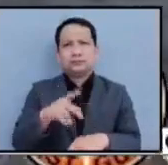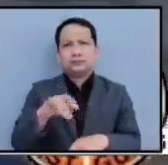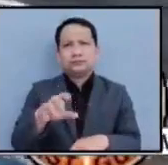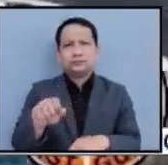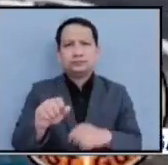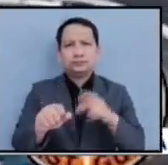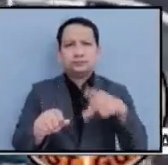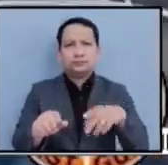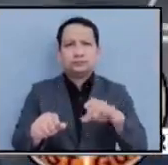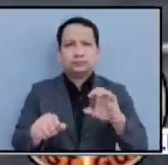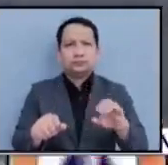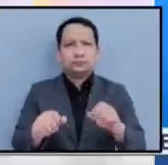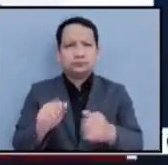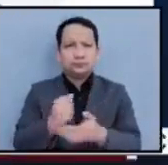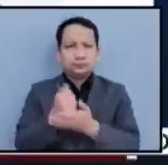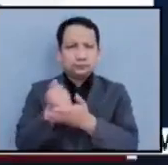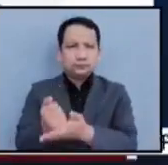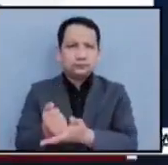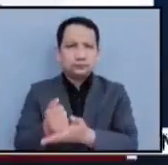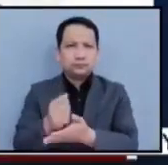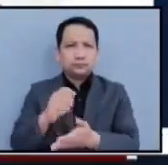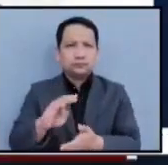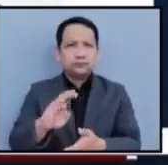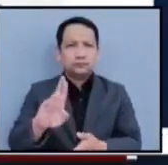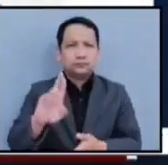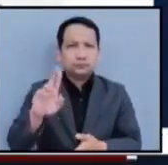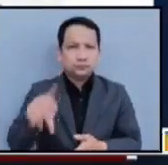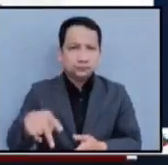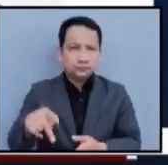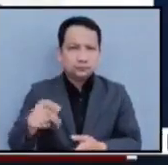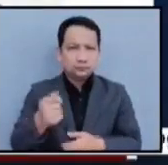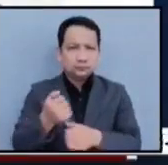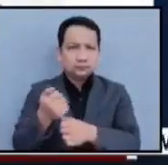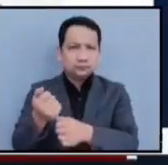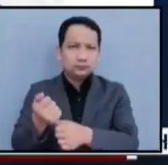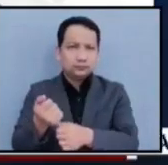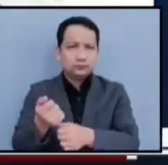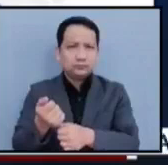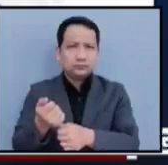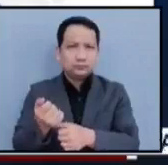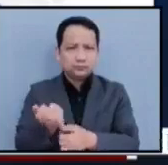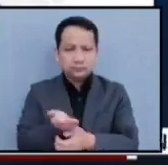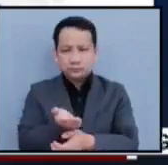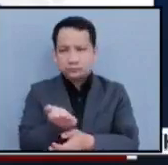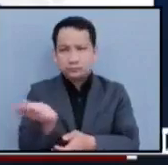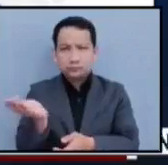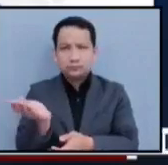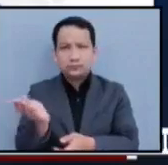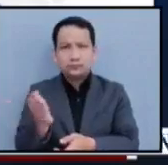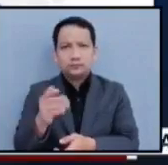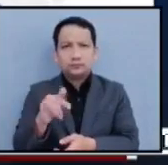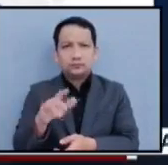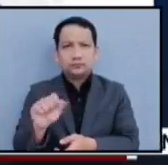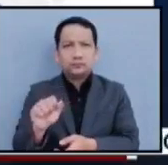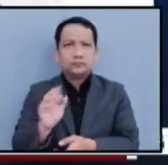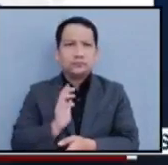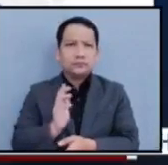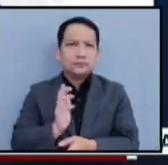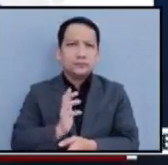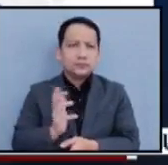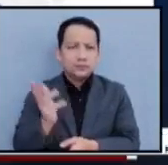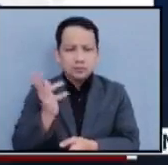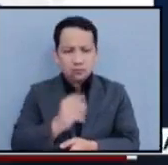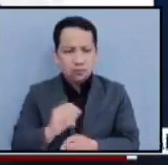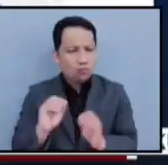kanilang misyon sa BRP Sierra Madre. Nakaalis sa Yungin ng maayos, no? Wala naman pong